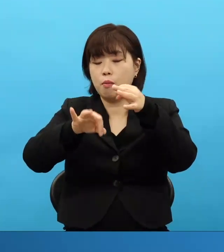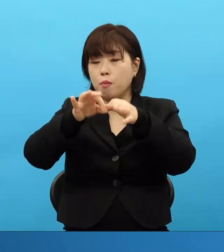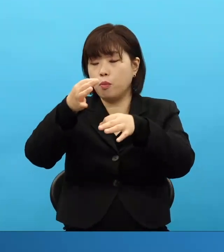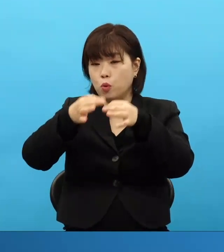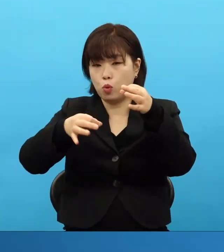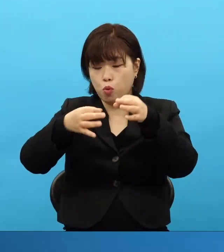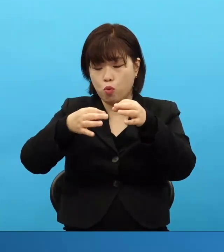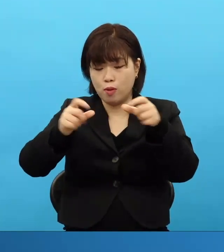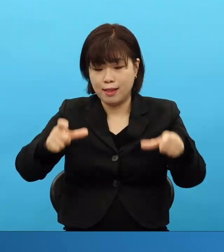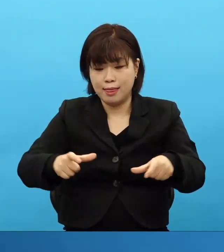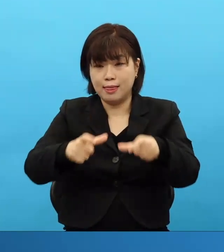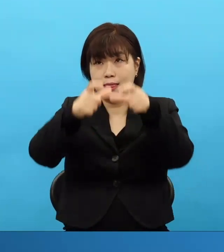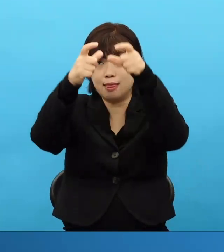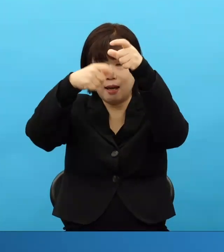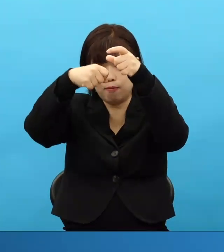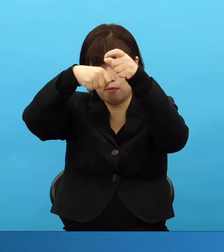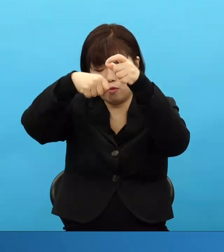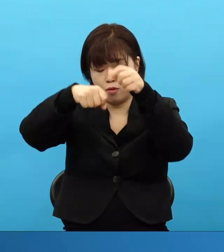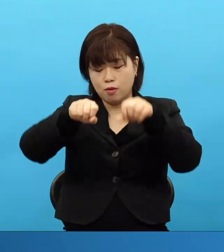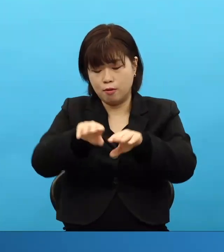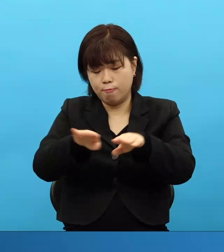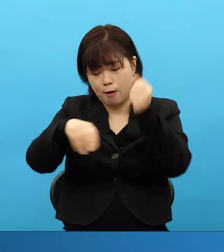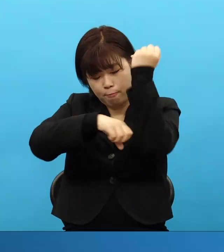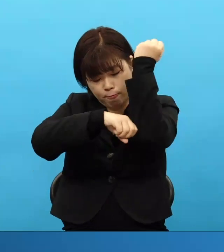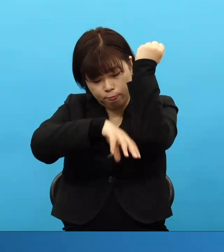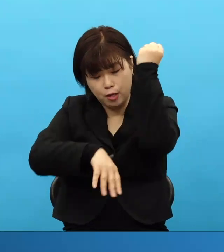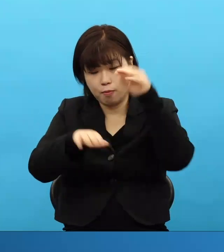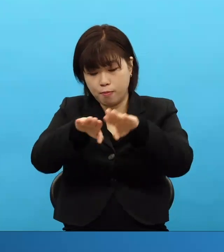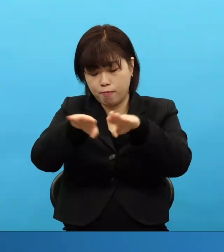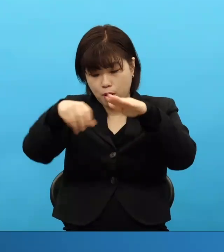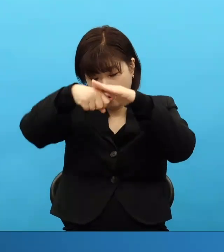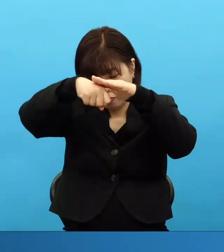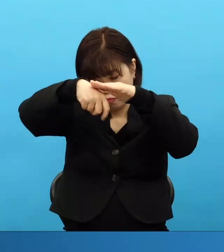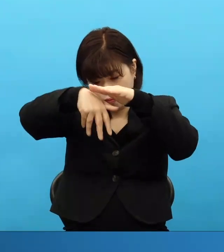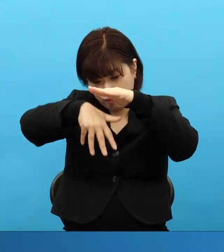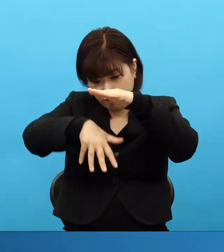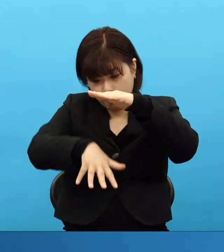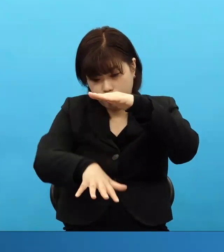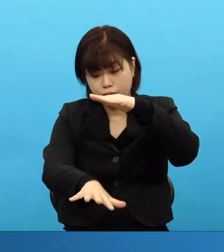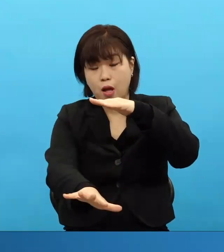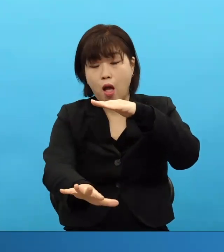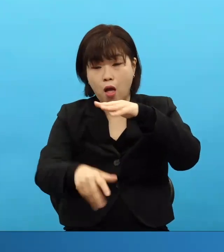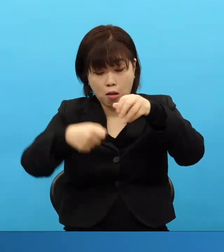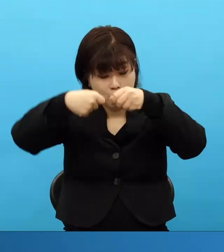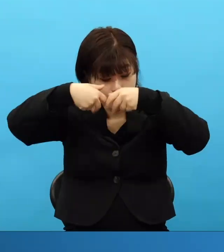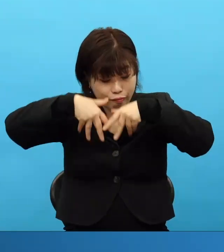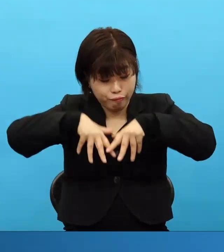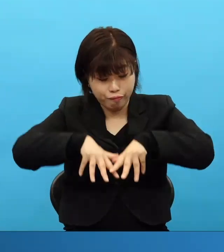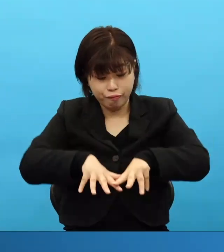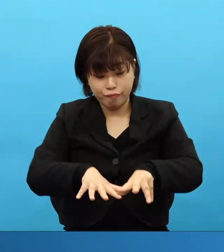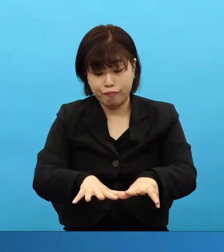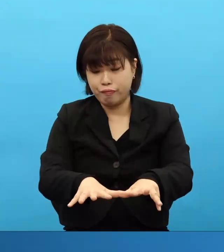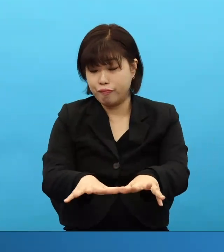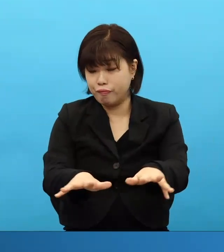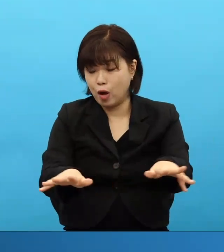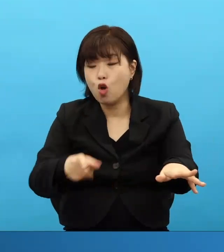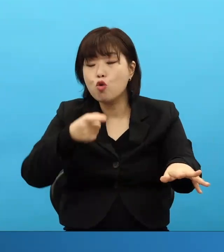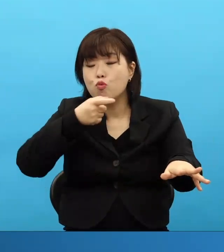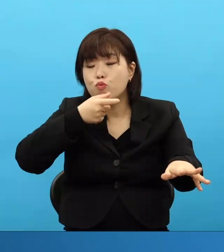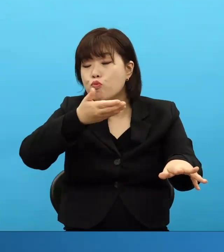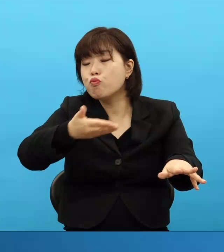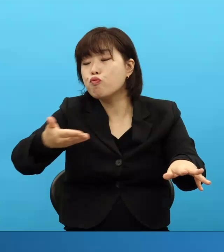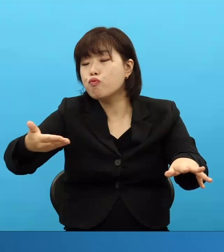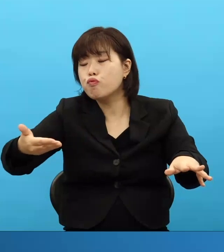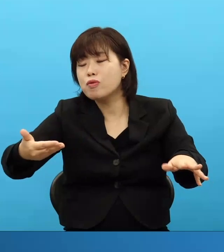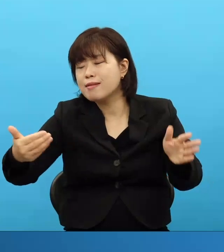내리느냐? 가장 물이 좋은 데까지 뿌리 내려. More than any other tree, we saw the vines of the grapes. Yes, it puts its roots all the way down to where the good